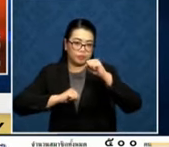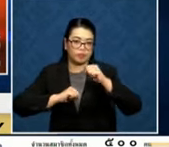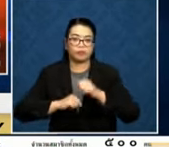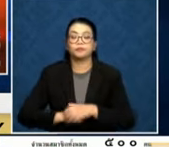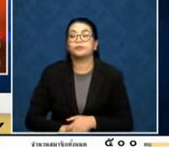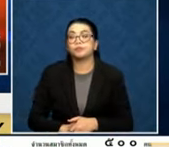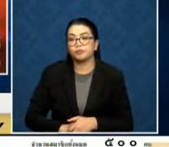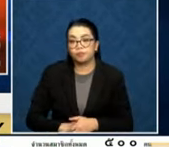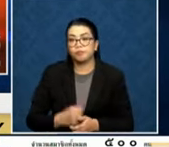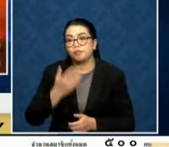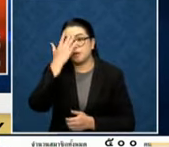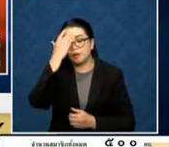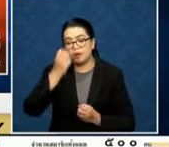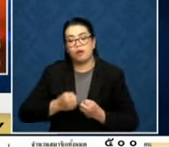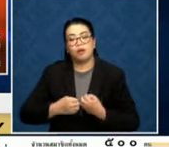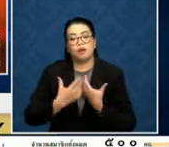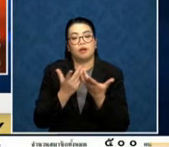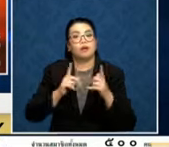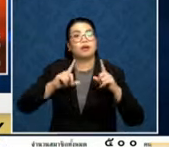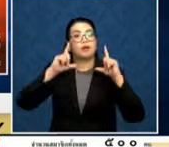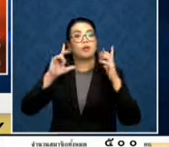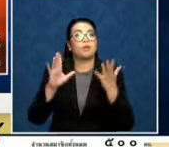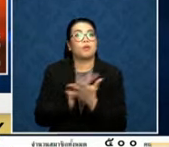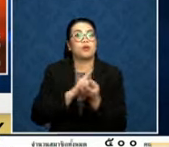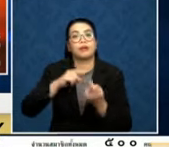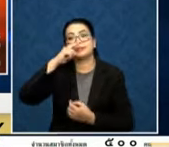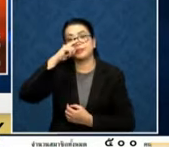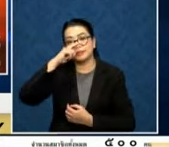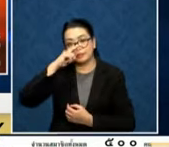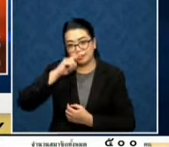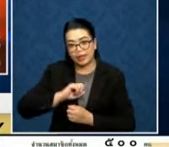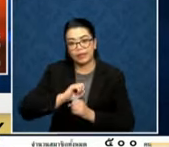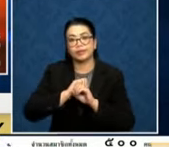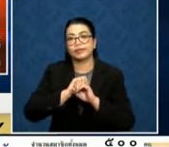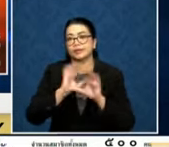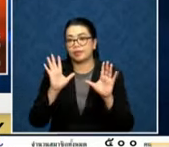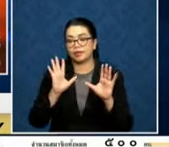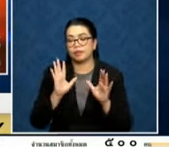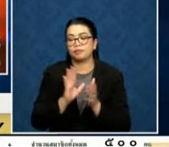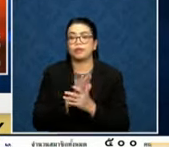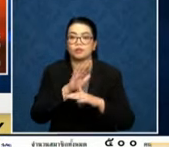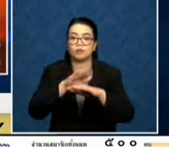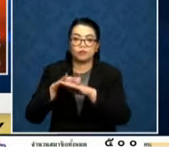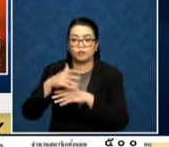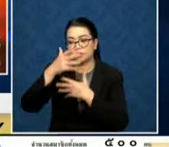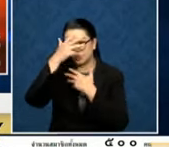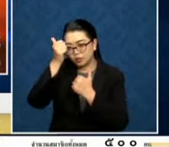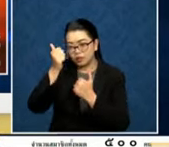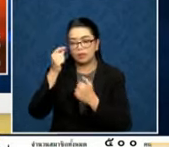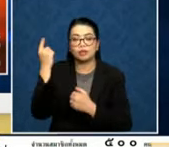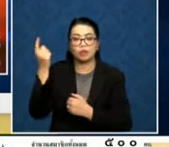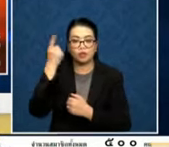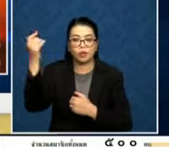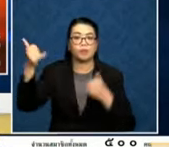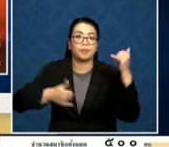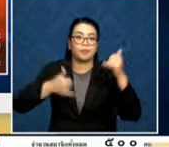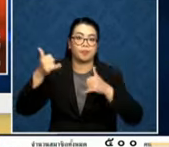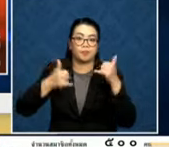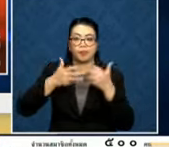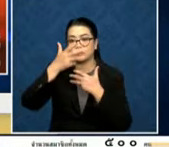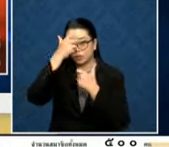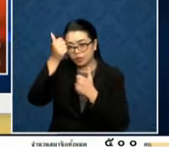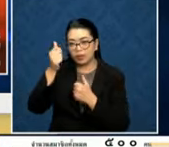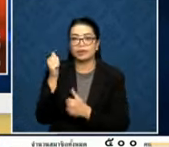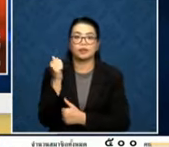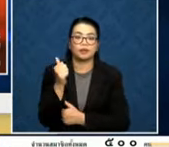เพราะมันแสดงถึงอัตลักษณ์ของความเป็นไทยได้อย่างชัดเจนครับท่านประธานหลังจากนี้ครับการท่องเที่ยวไทยเนี่ยจะต้องได้